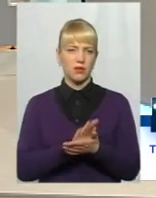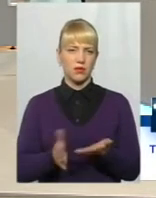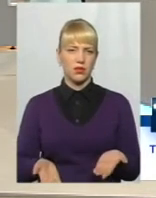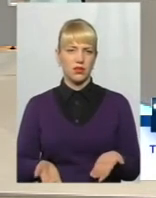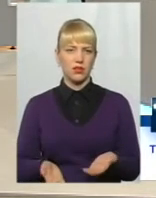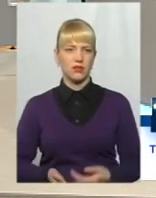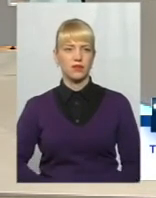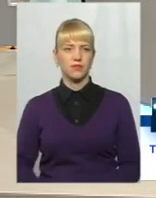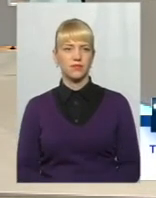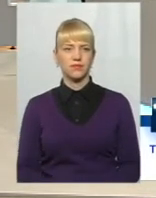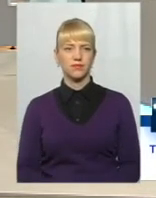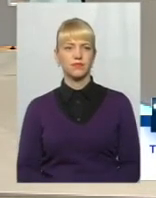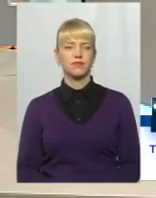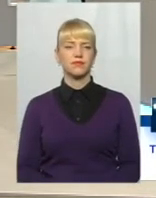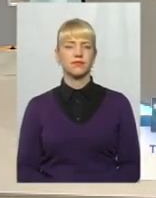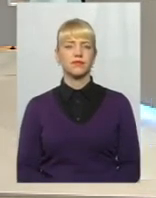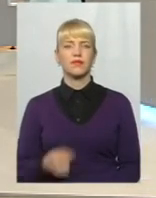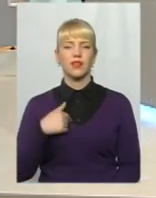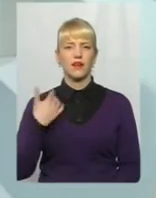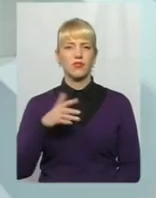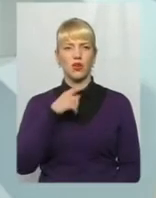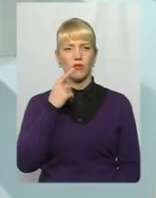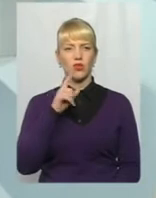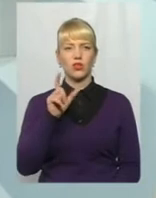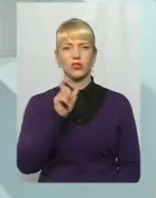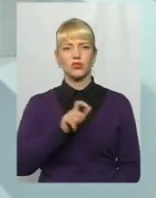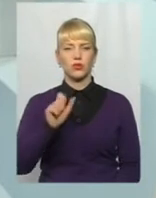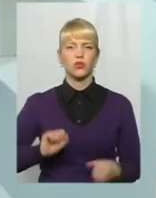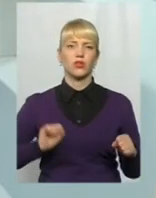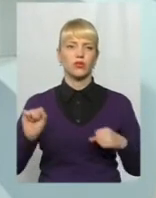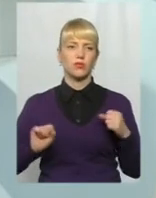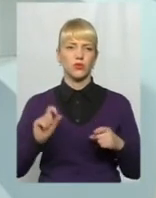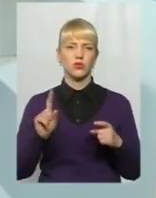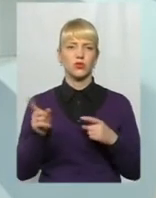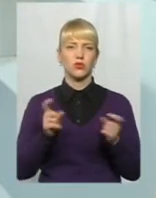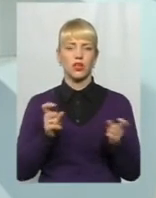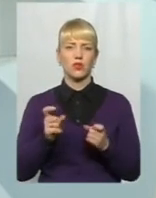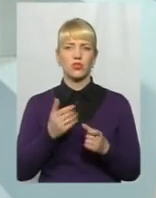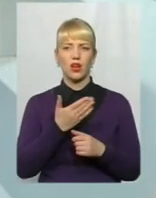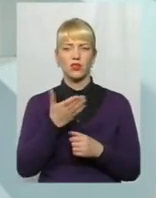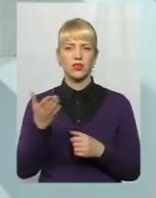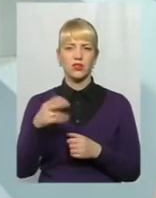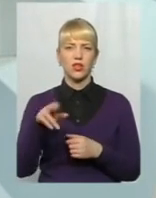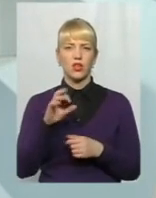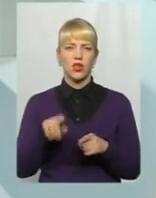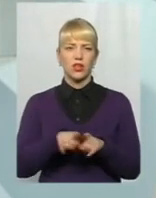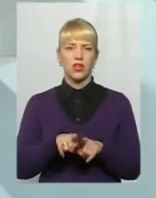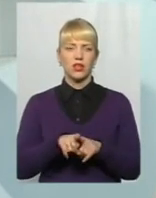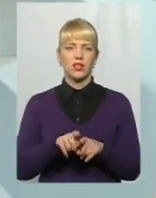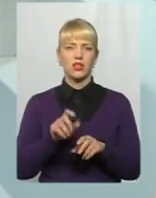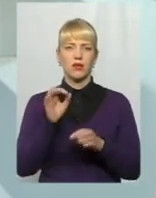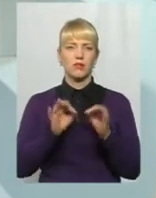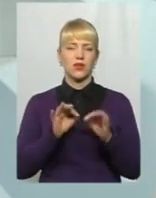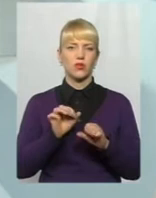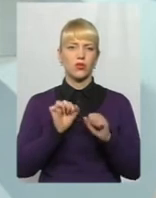А я зрозуміла, говорила про те, що люди обурюються, що залучають їх до таких от природоохоронних